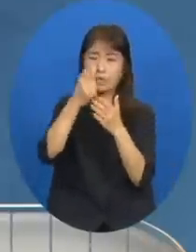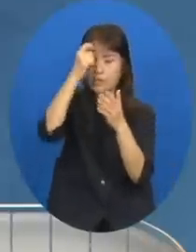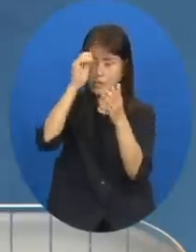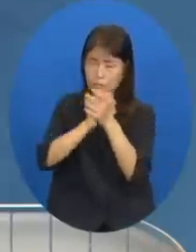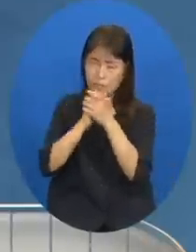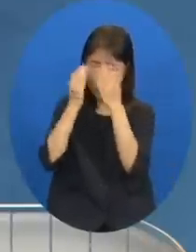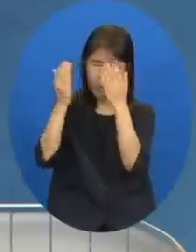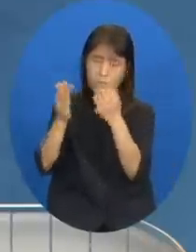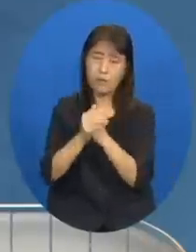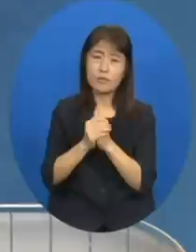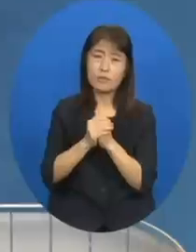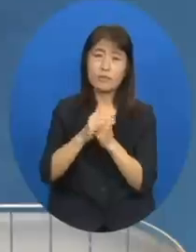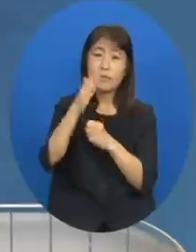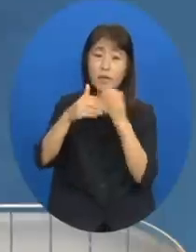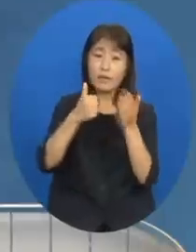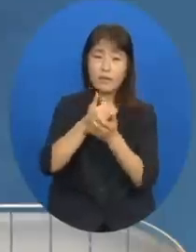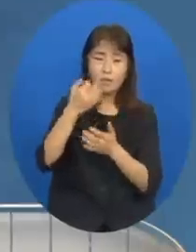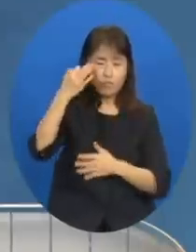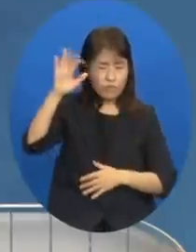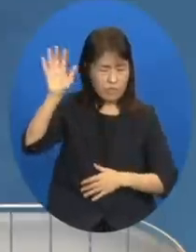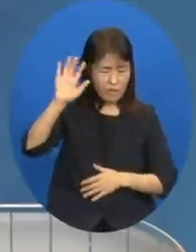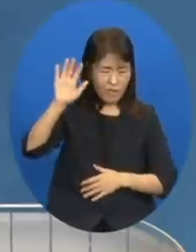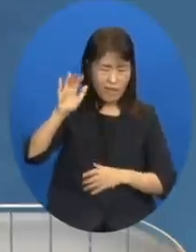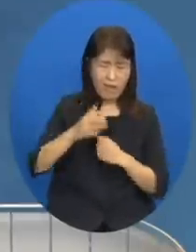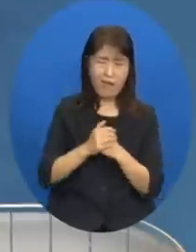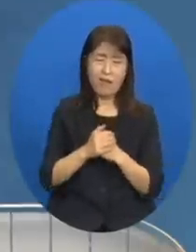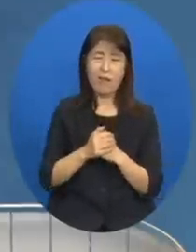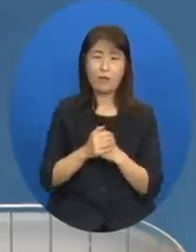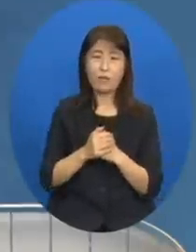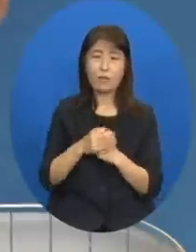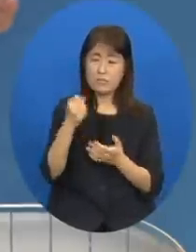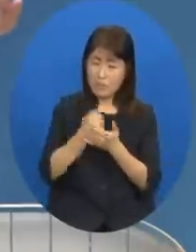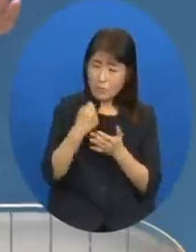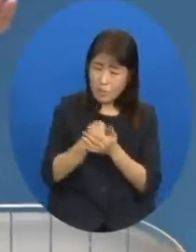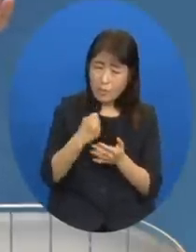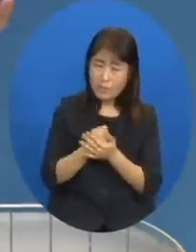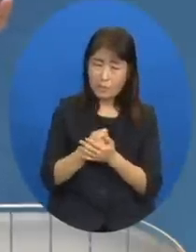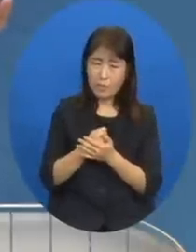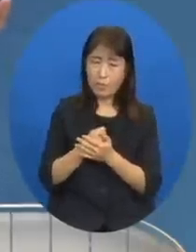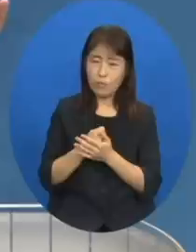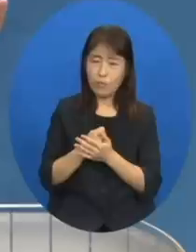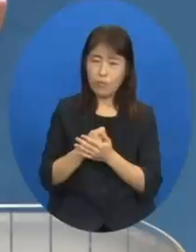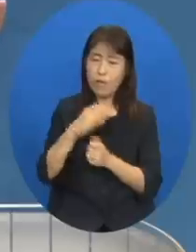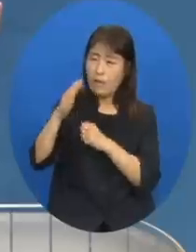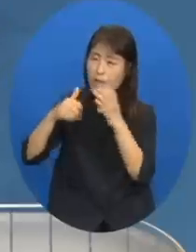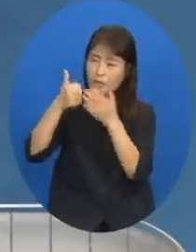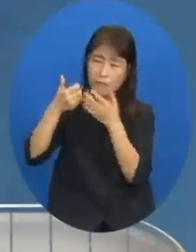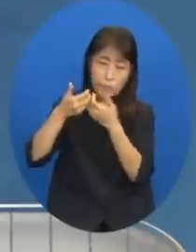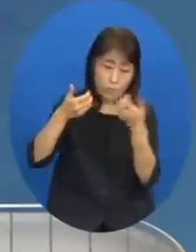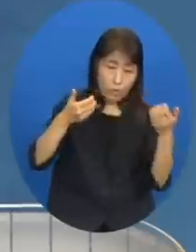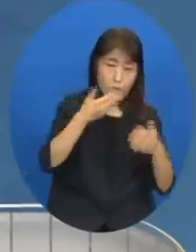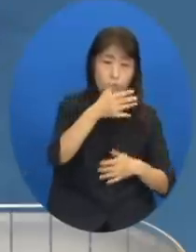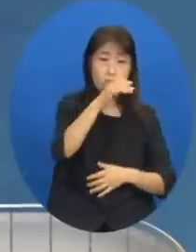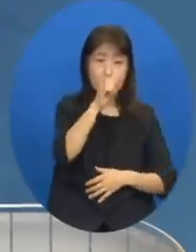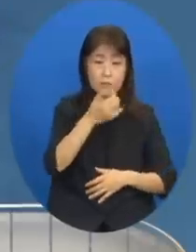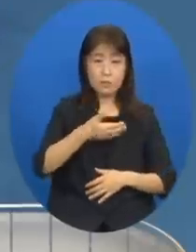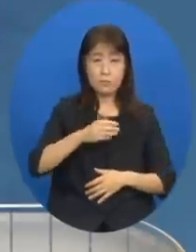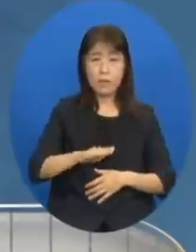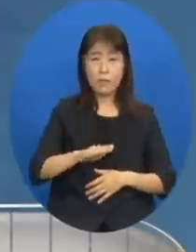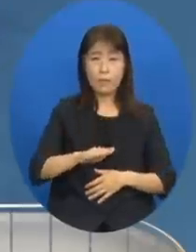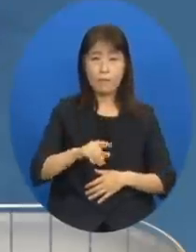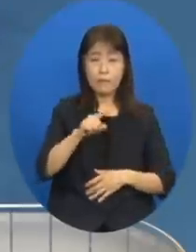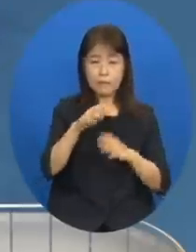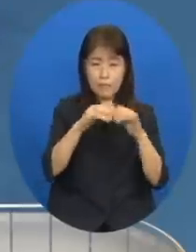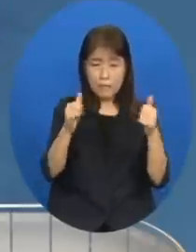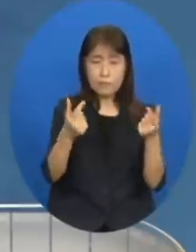하나님을 부인하고 섭섭하다 원망하고 떠날 수도 있어요 그러나 그분처럼